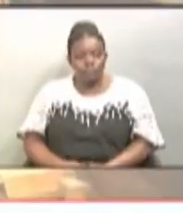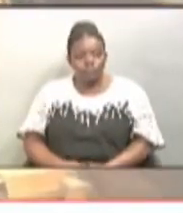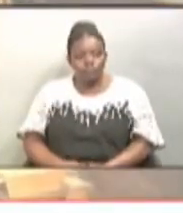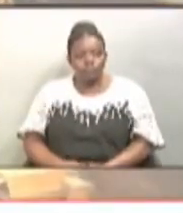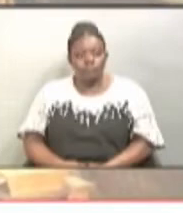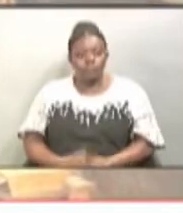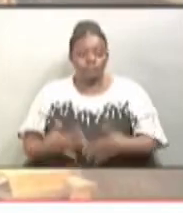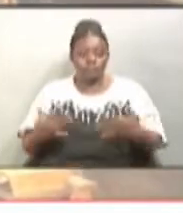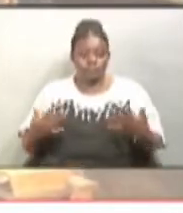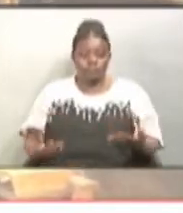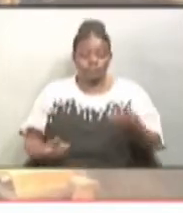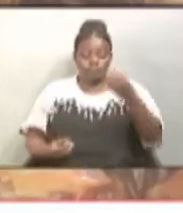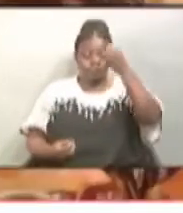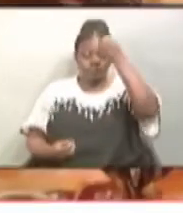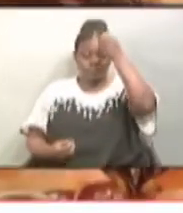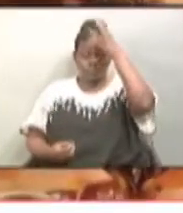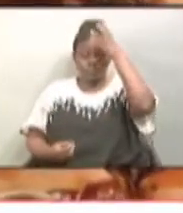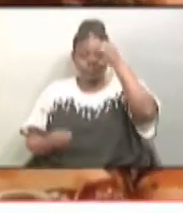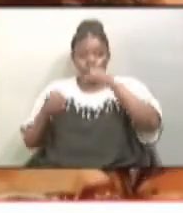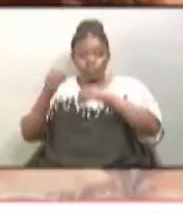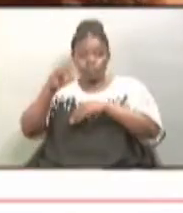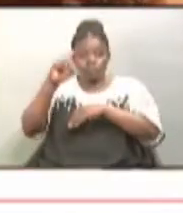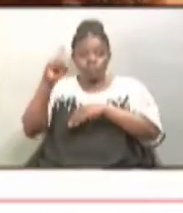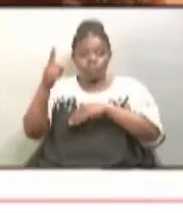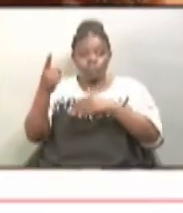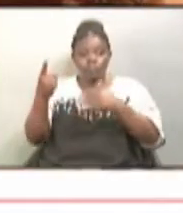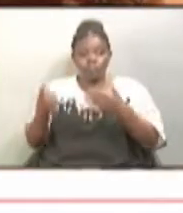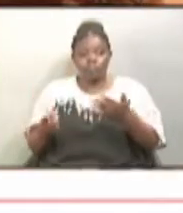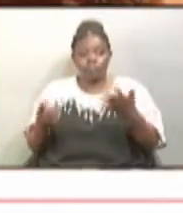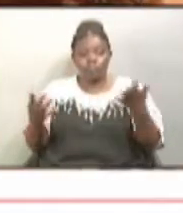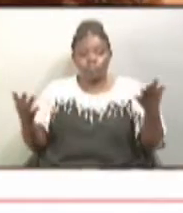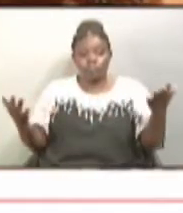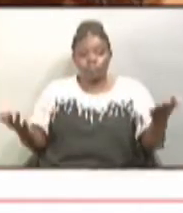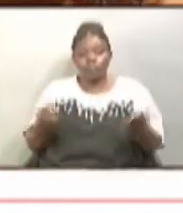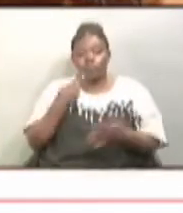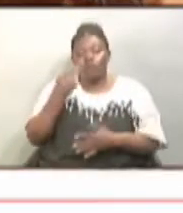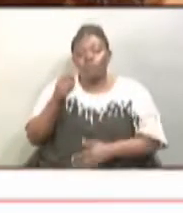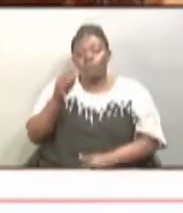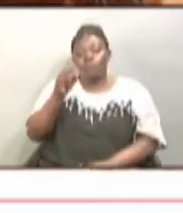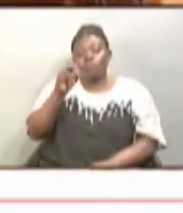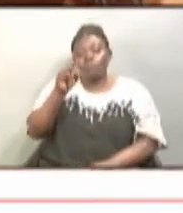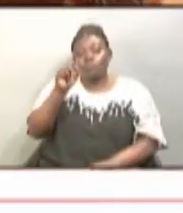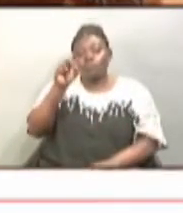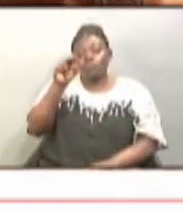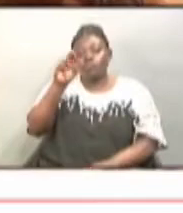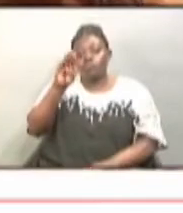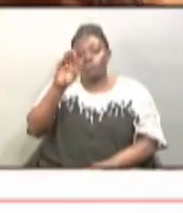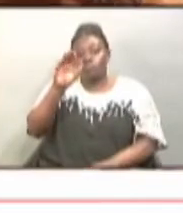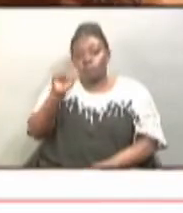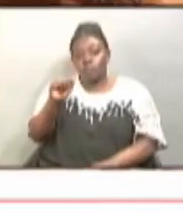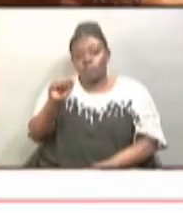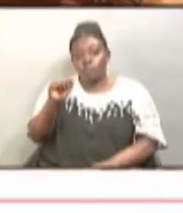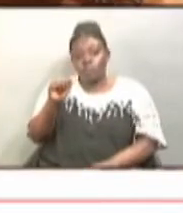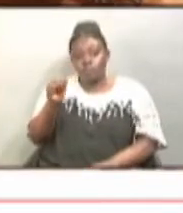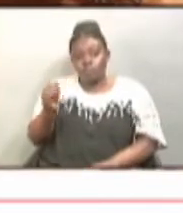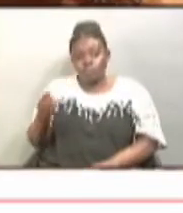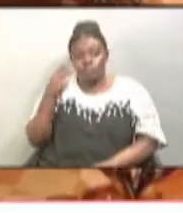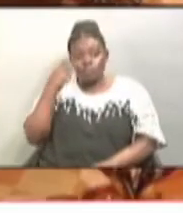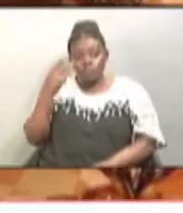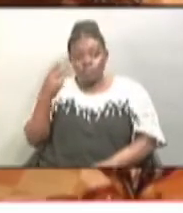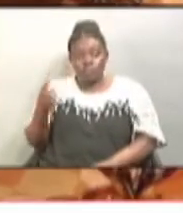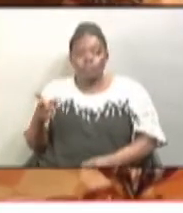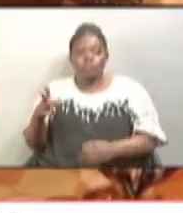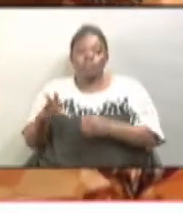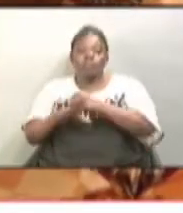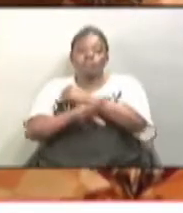Bano lwe bayiya Ekibanyi. Basooka kuzisimba ku mituba abalina emituba mu bibanja. Ndoza ne balaba nga